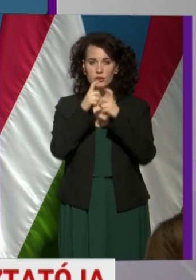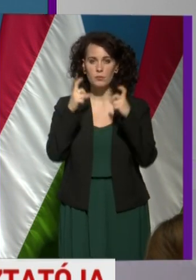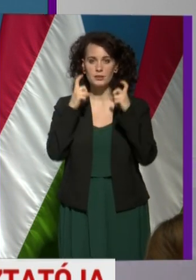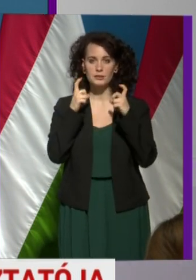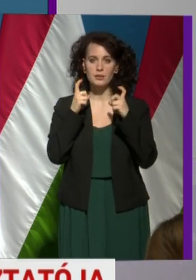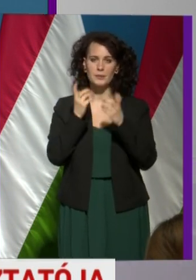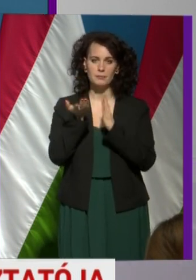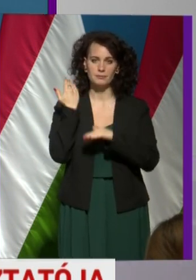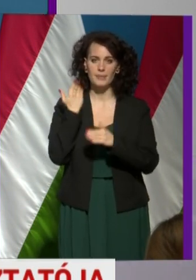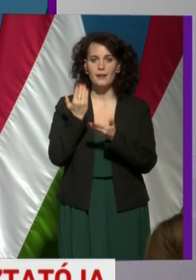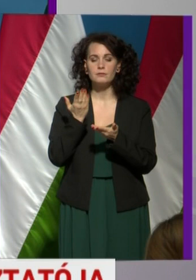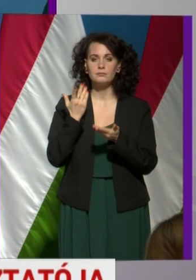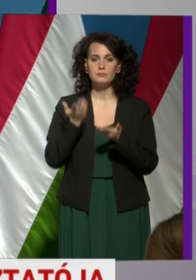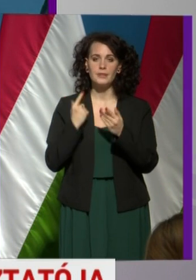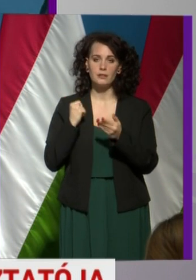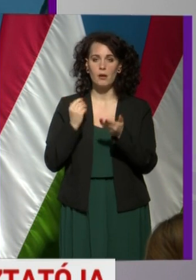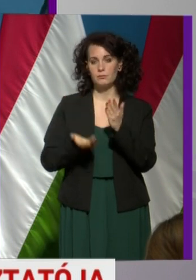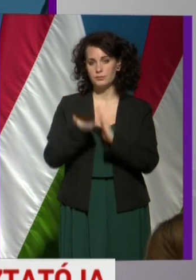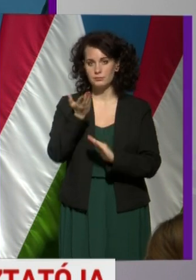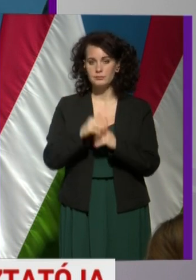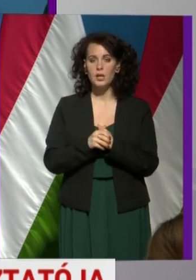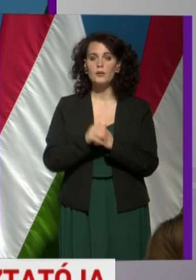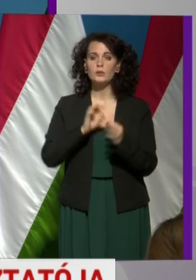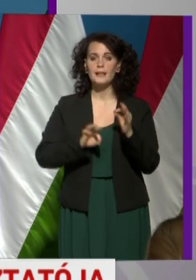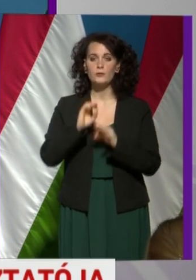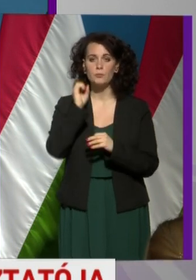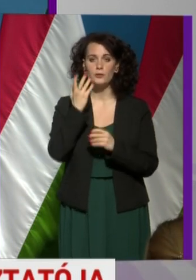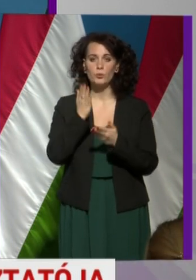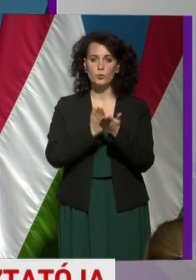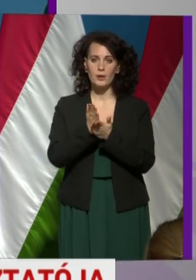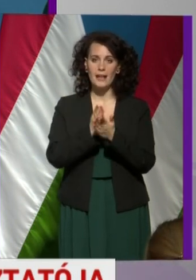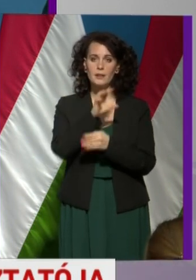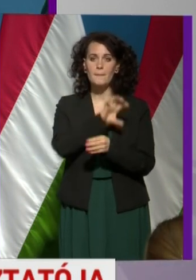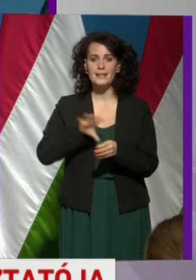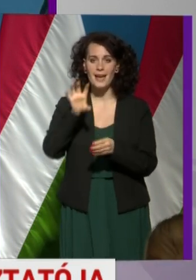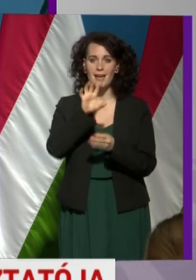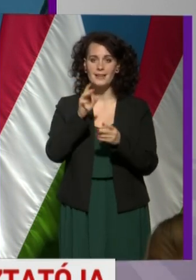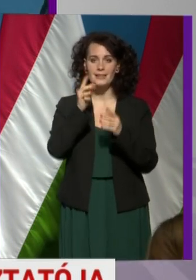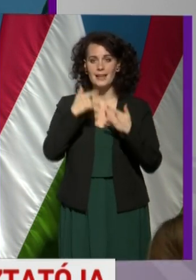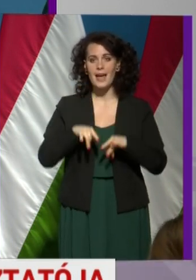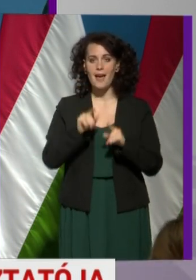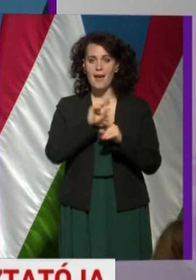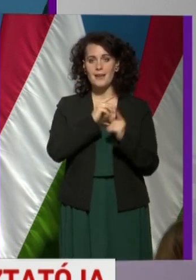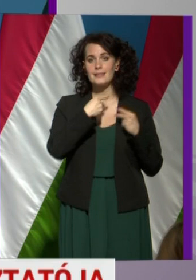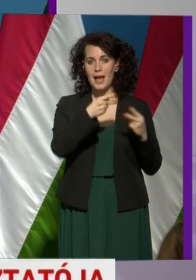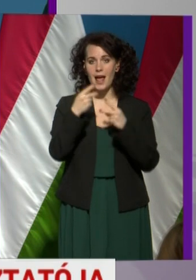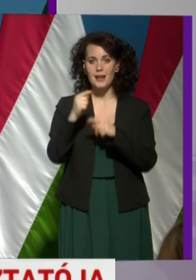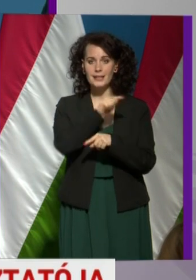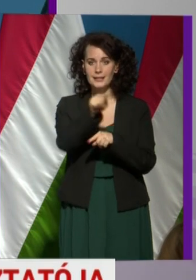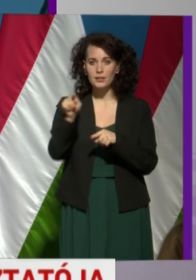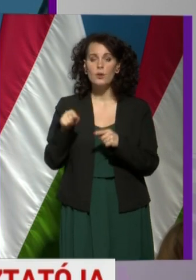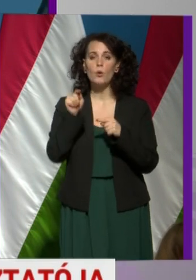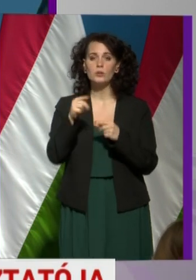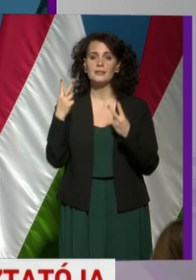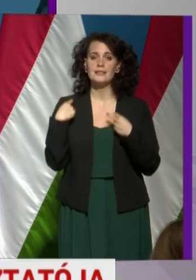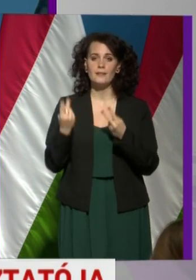tegnap említést tettem. Ezeket az országos mentőszolgálat a megyeszékhelyekre szállítja, ahonnan majd a tisztifőorvosi